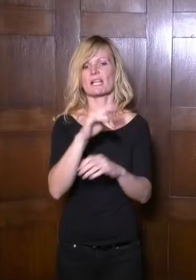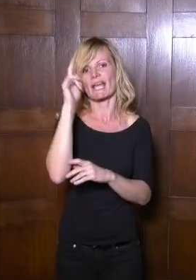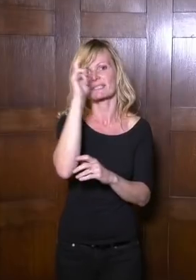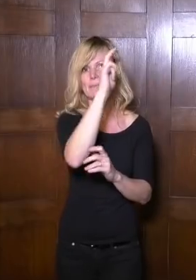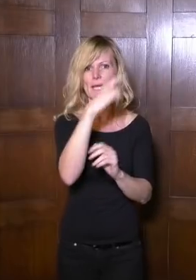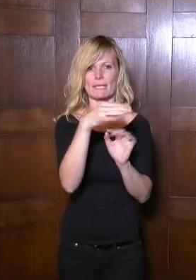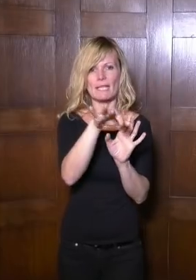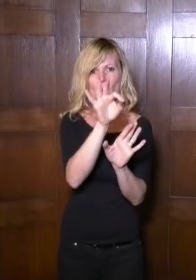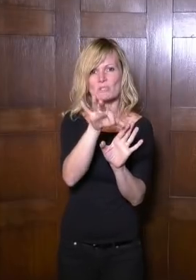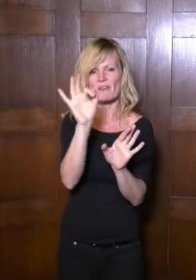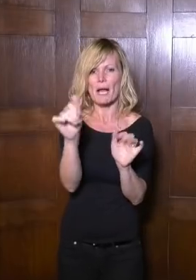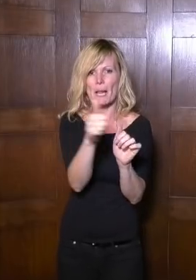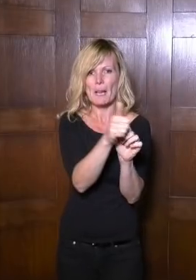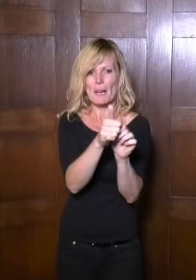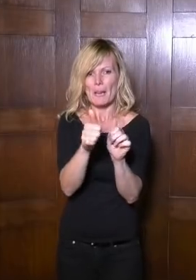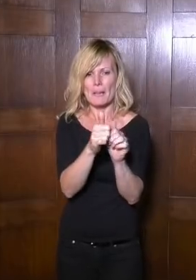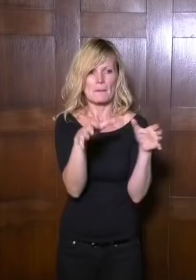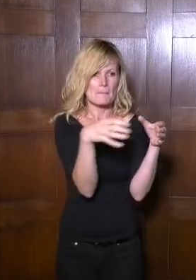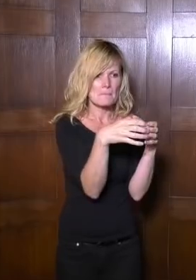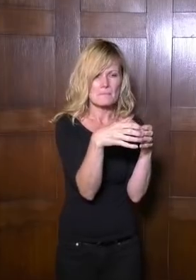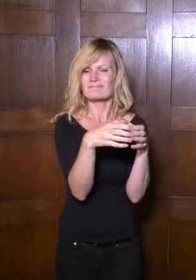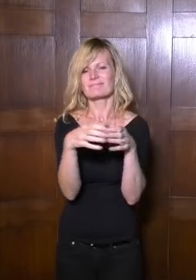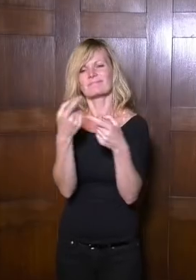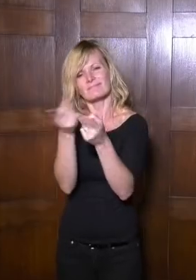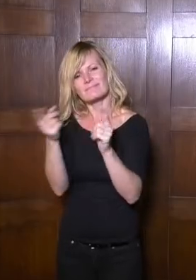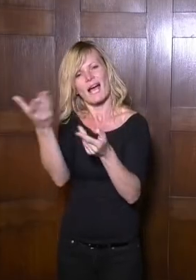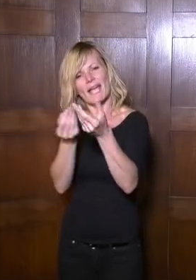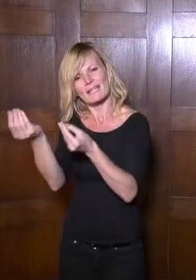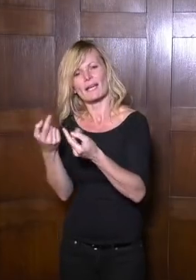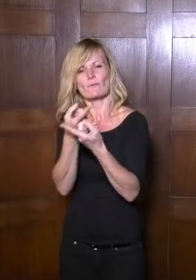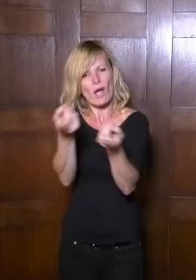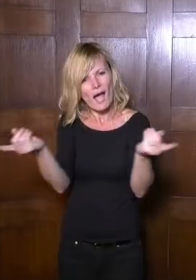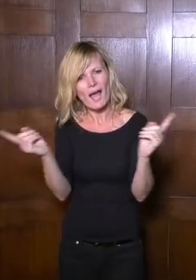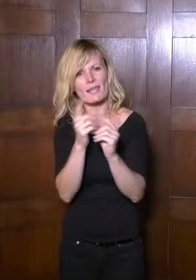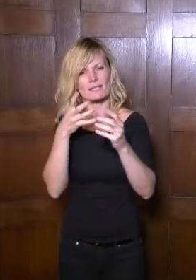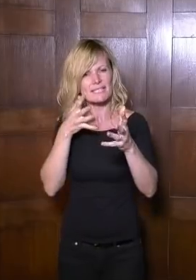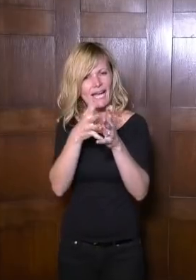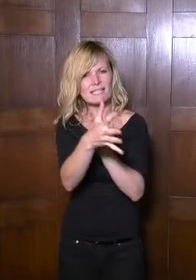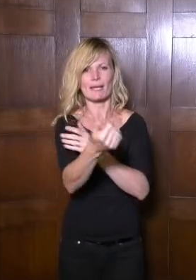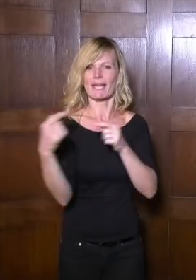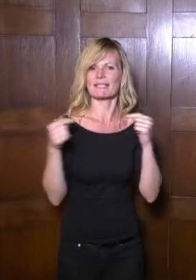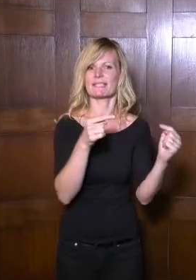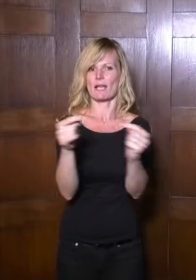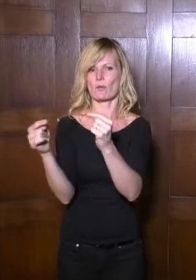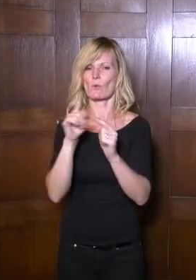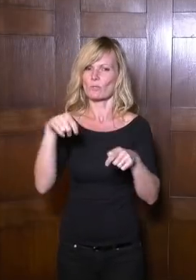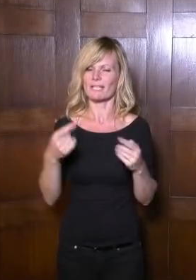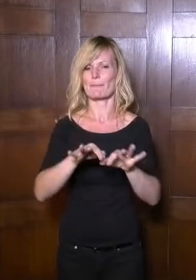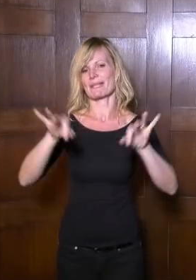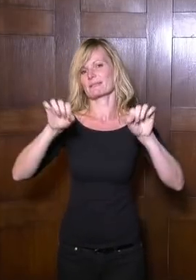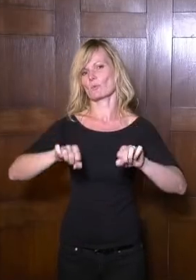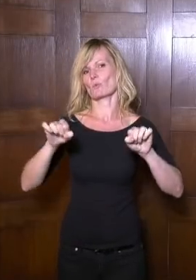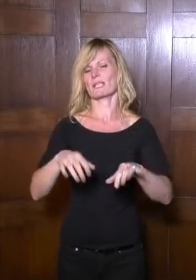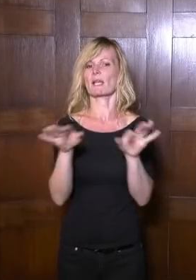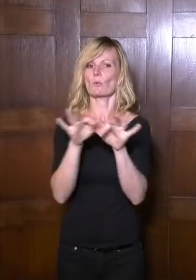in einen für alle transparenten und konstruktiven Dialog zu treten, um die bestmöglichen Lösungen für alle politischen Entscheidungen zu